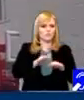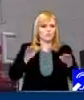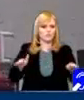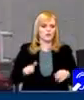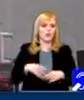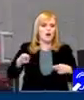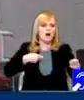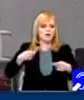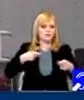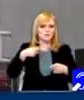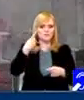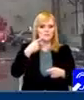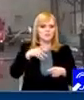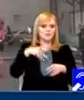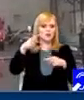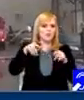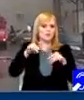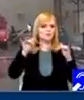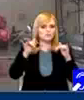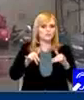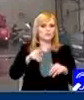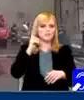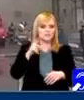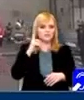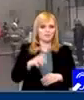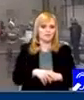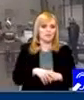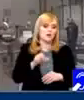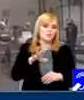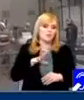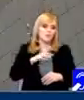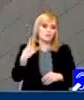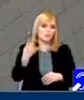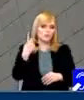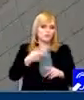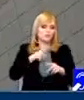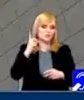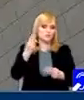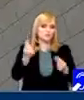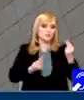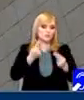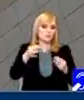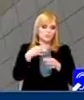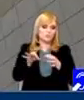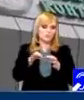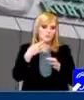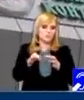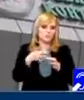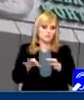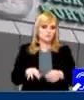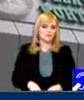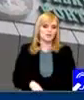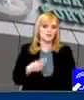comercial susține că în acel loc obișnuiau să se adune și adolescenții. Nu este exclus ca unul dintre ei să se fi jucat cu focul, chiar și cu o